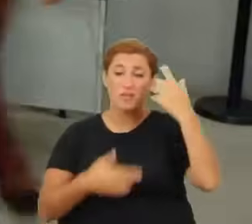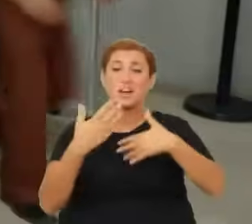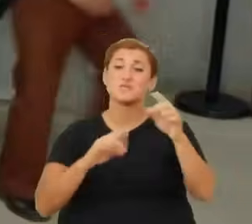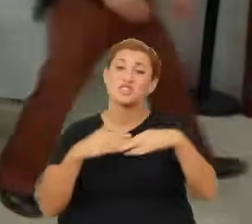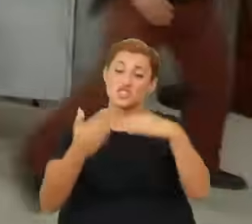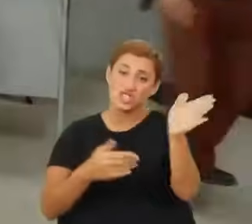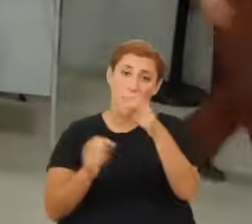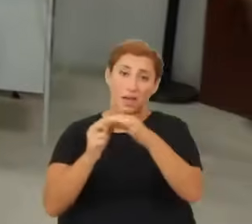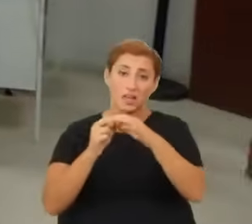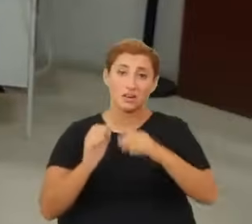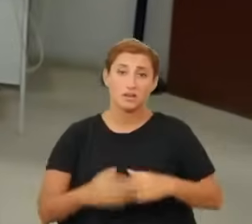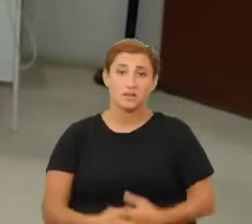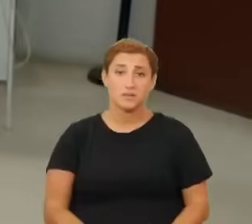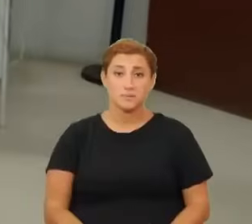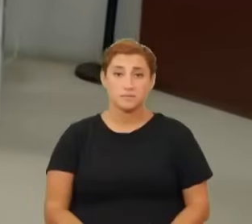karıştırıyor. Çık dışarı Bekir.